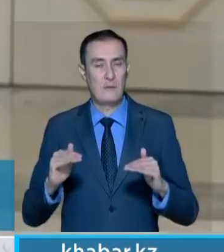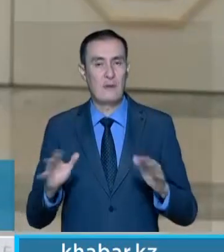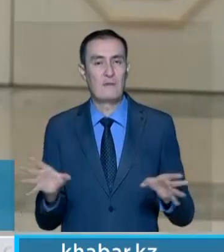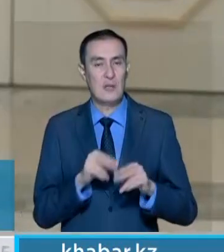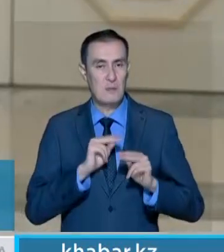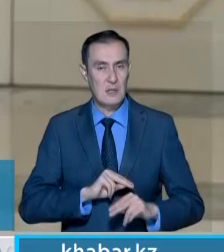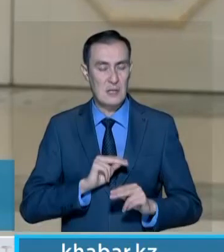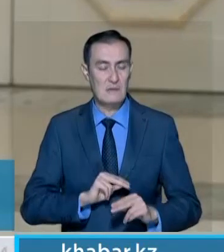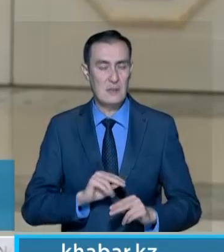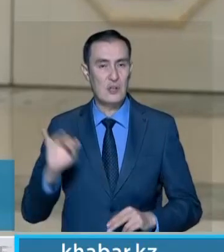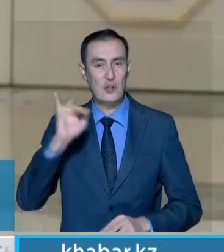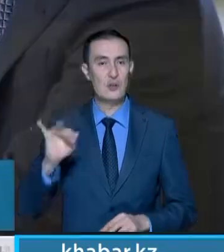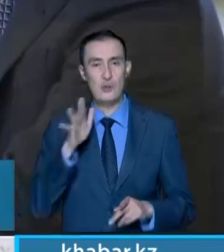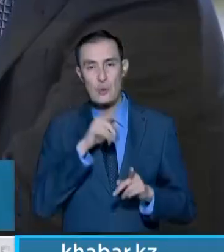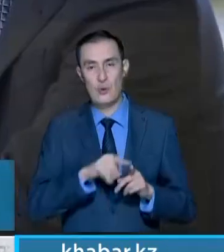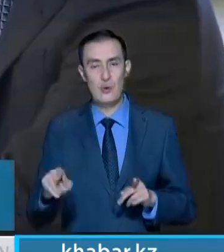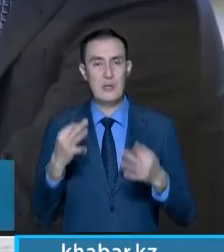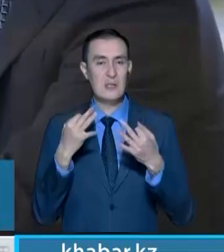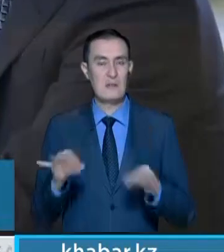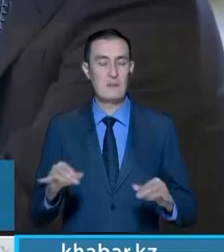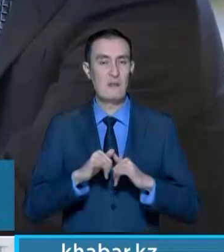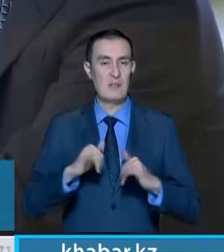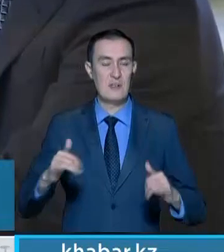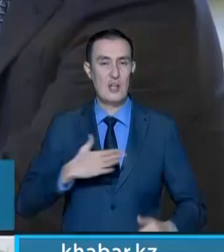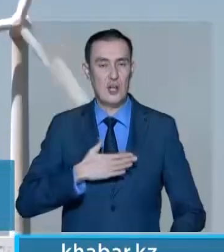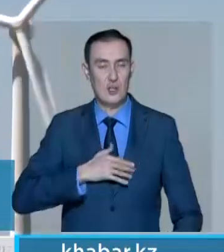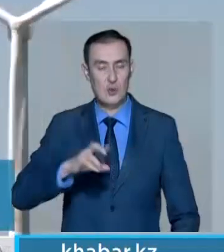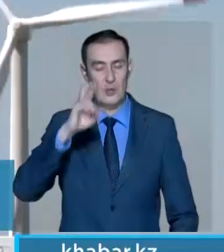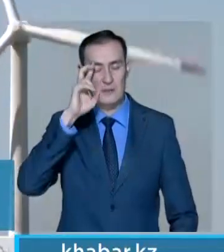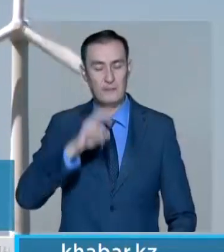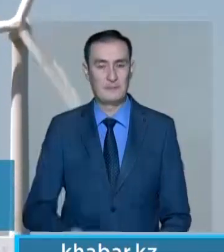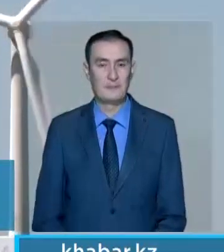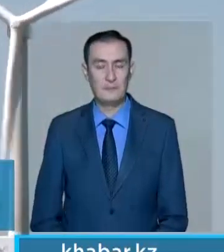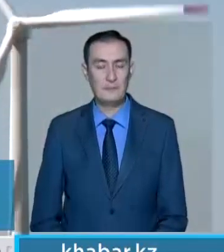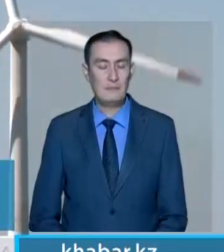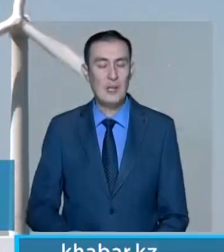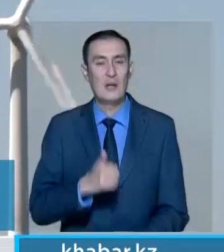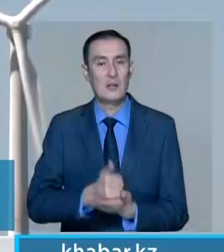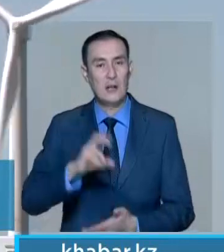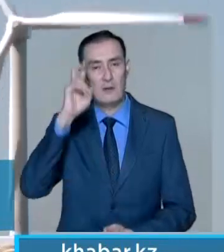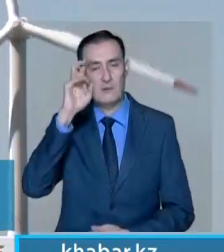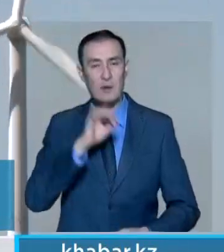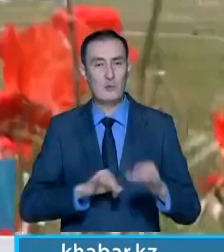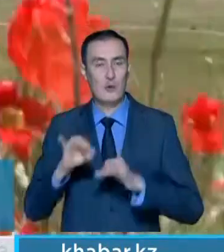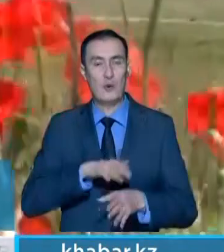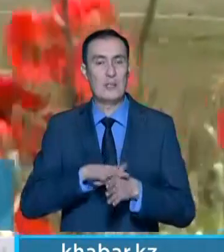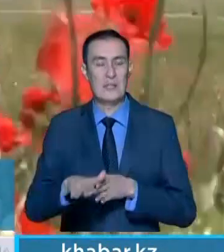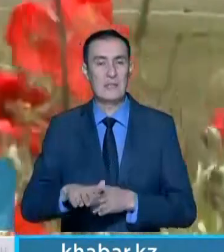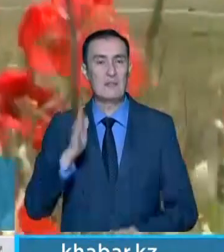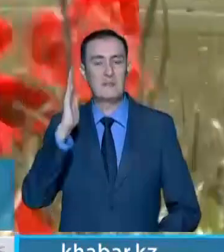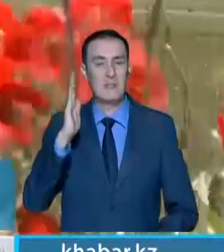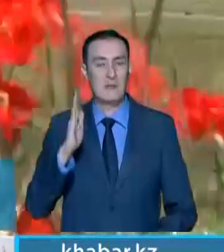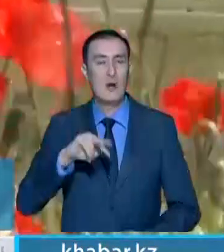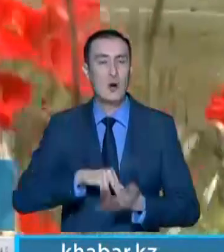взаимодействия за всю историю независимого развития наших стран. Говорили главы государств также о реализации